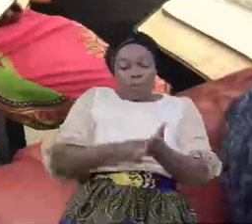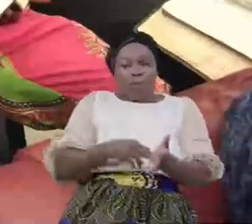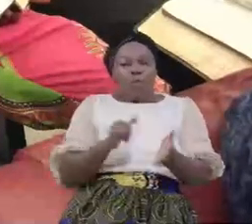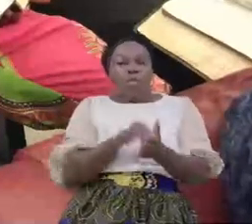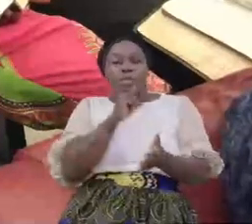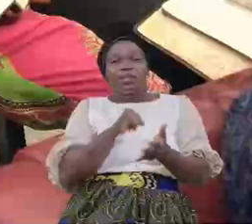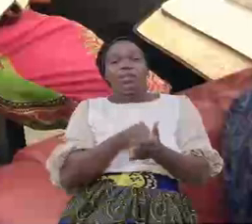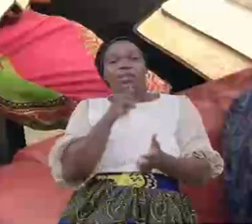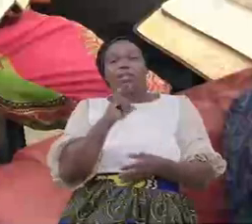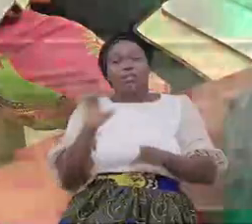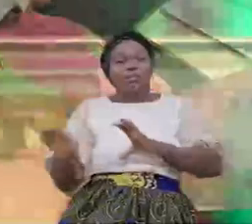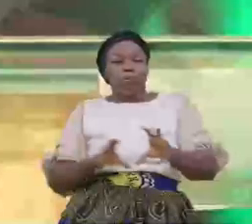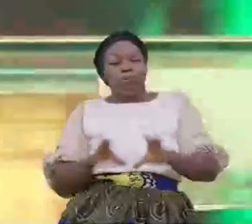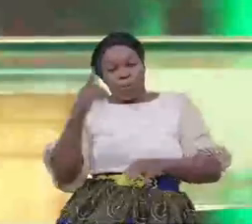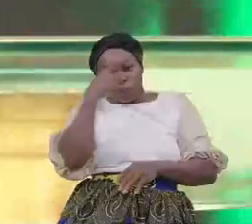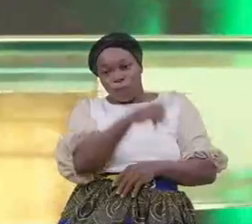fait.